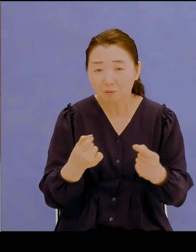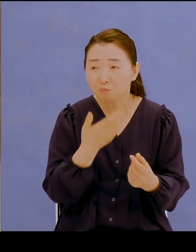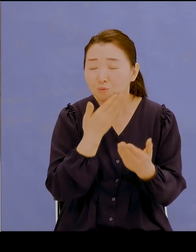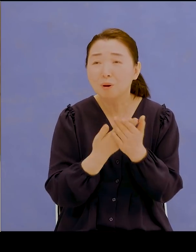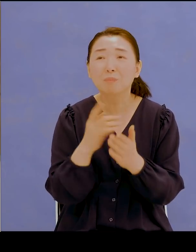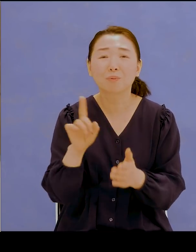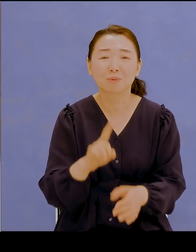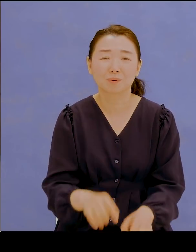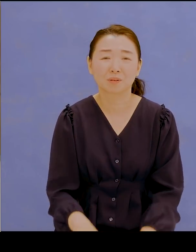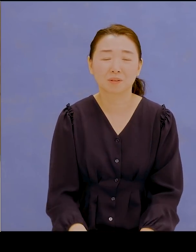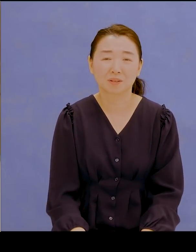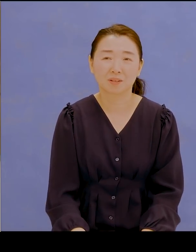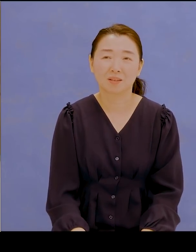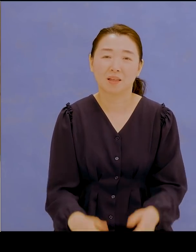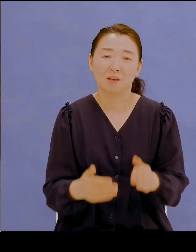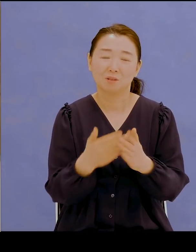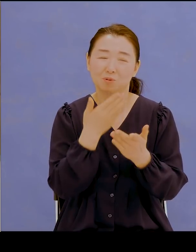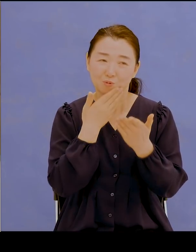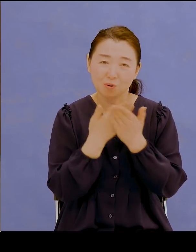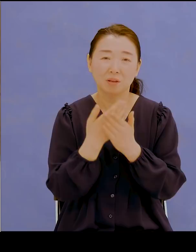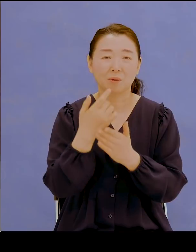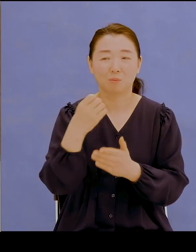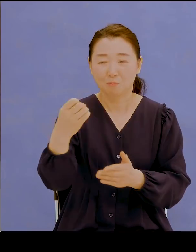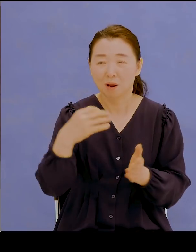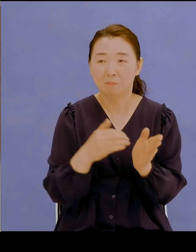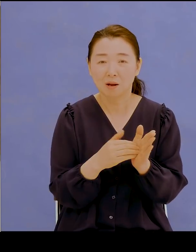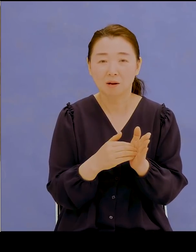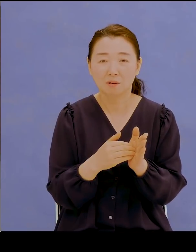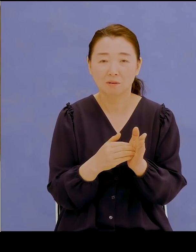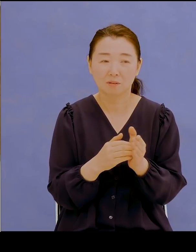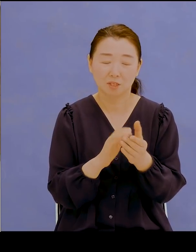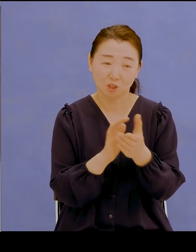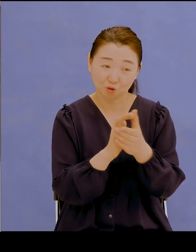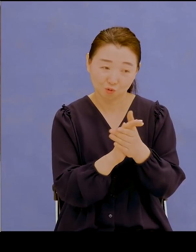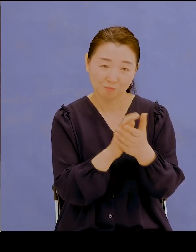뭘 귀해. 근데 하도 주변에서 귀하다 해서 저는 친구